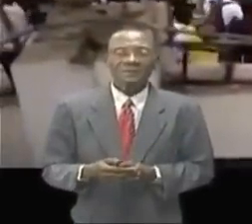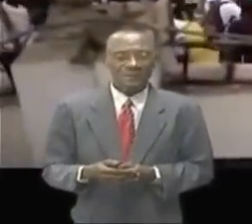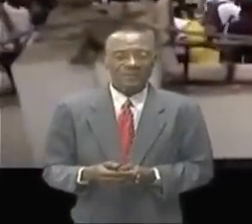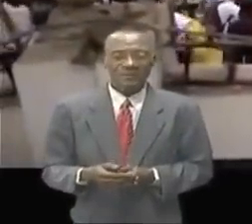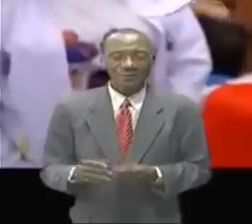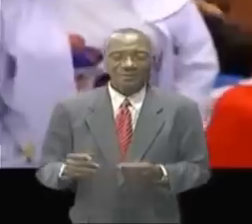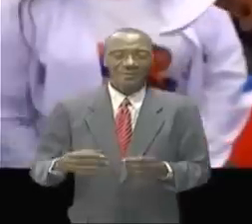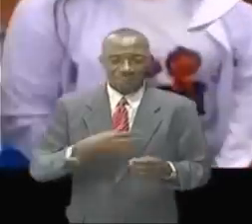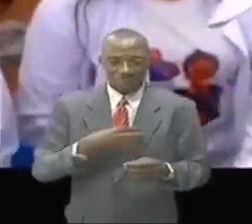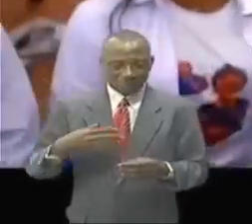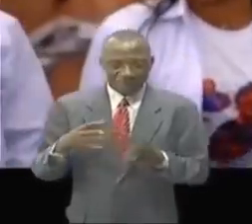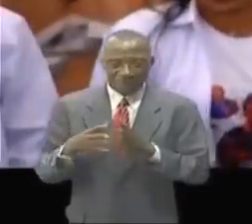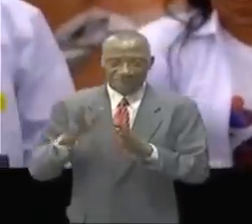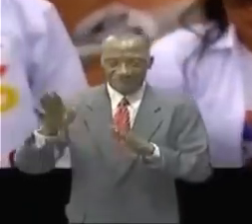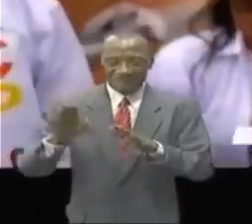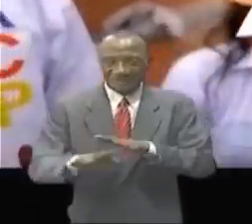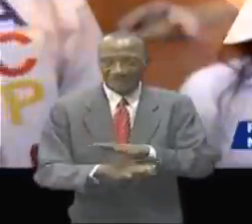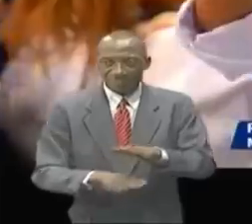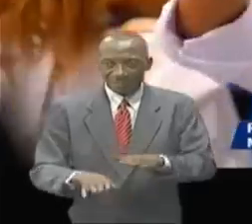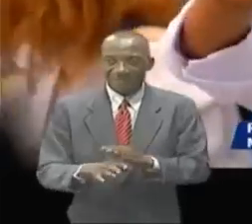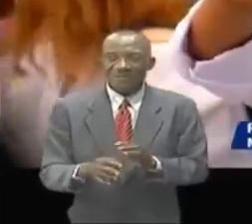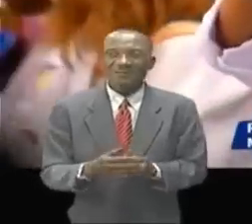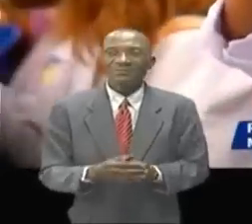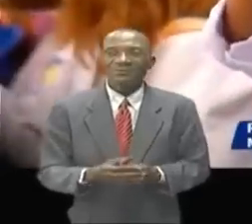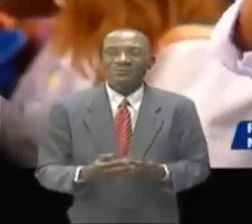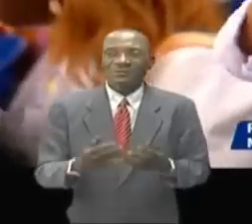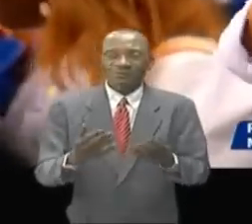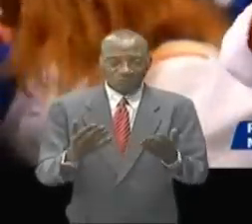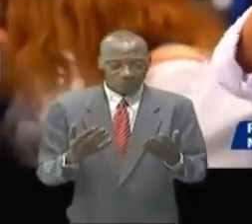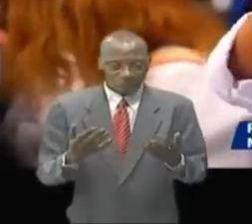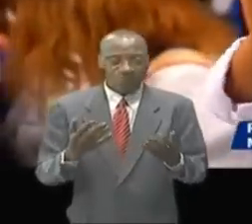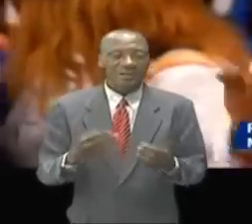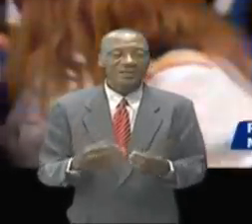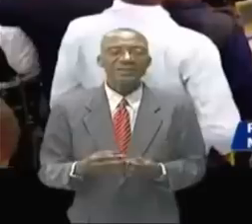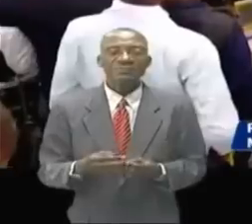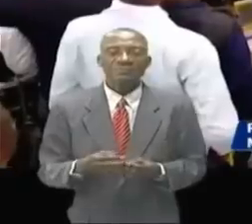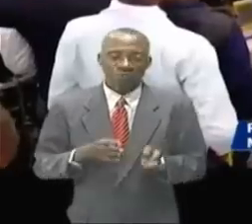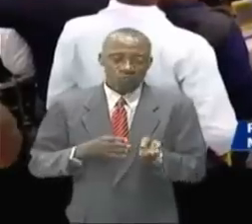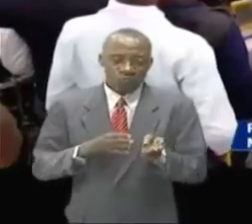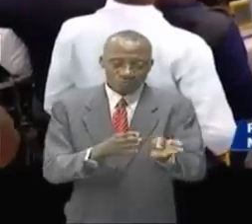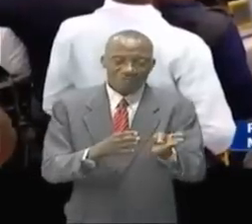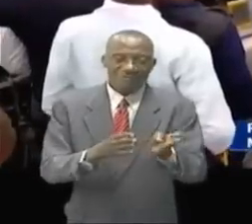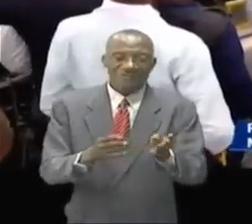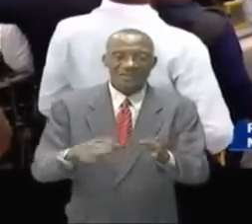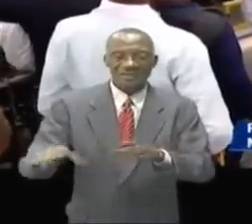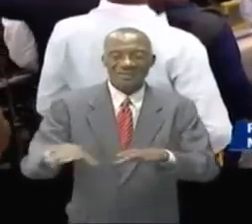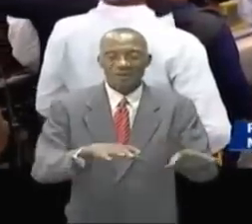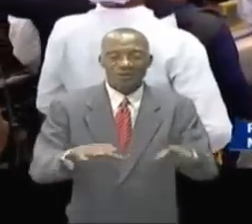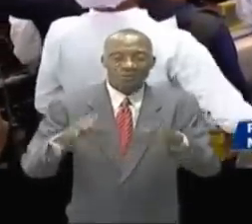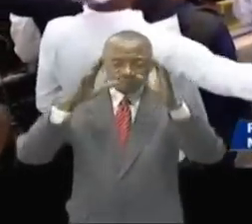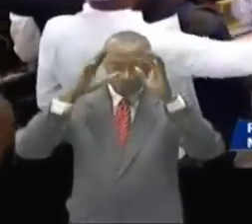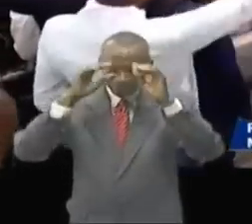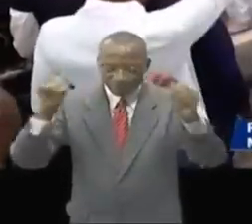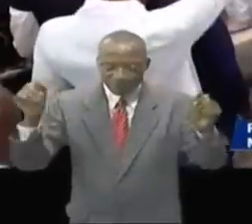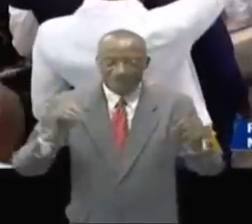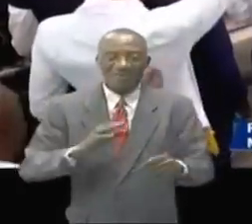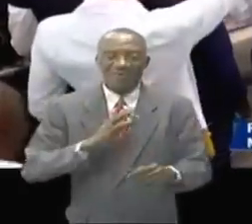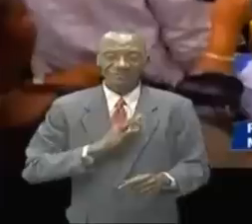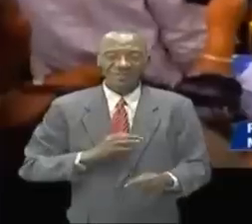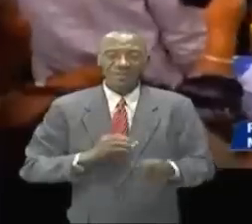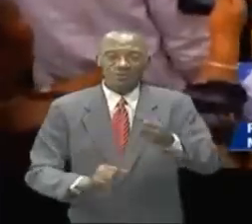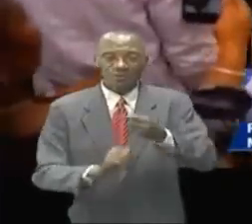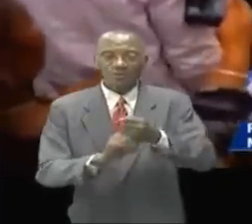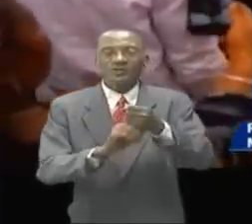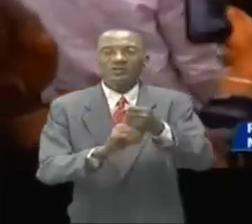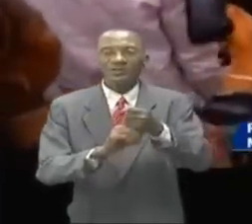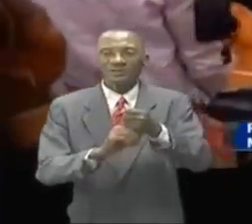ainsi renforcer les rangs de cette alliance qui s'aligne derrière les actions du chef de l'État Félix-Antoine Tshisekedi Tshilombo et